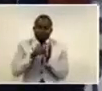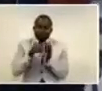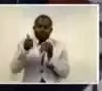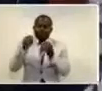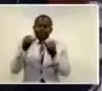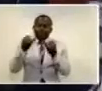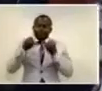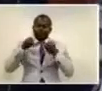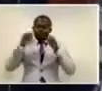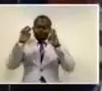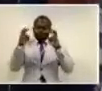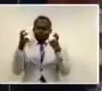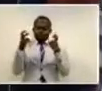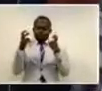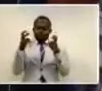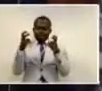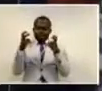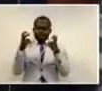tubwiye yuko